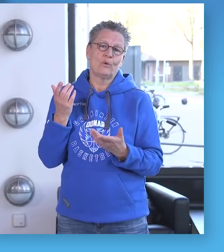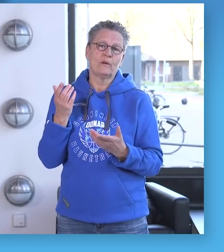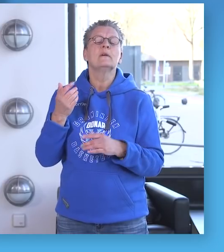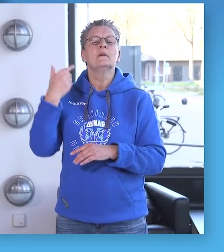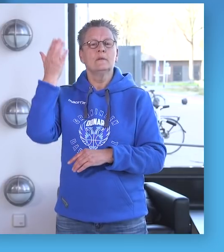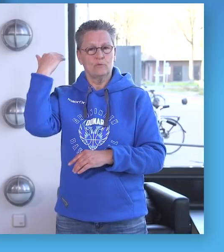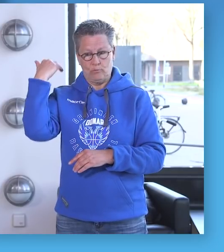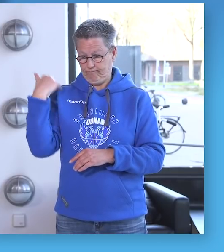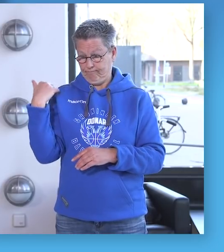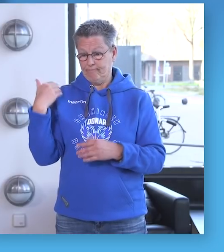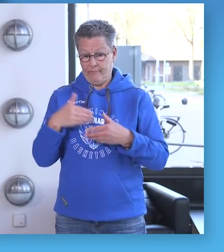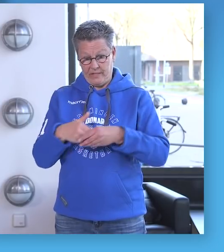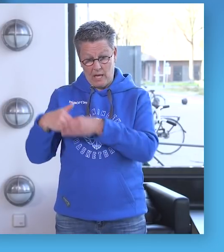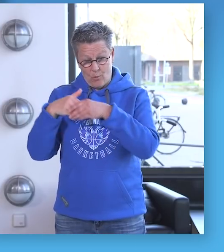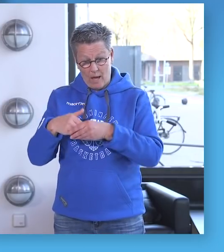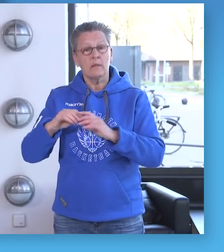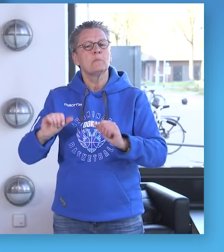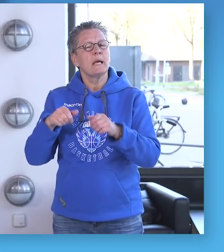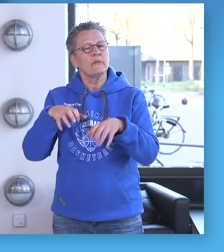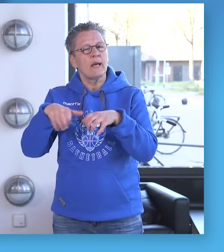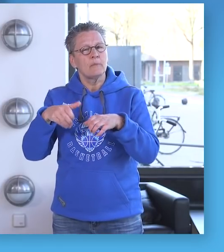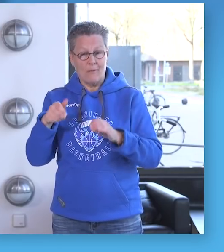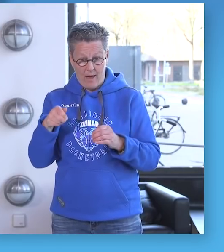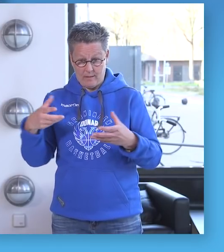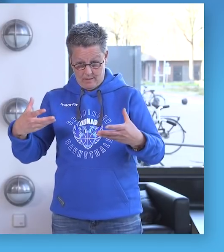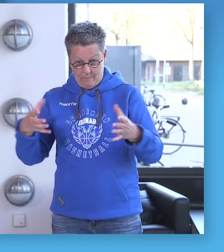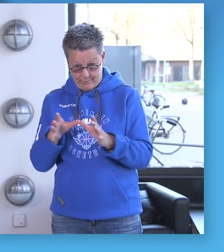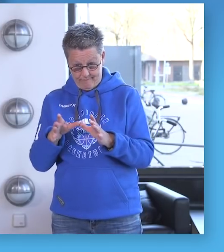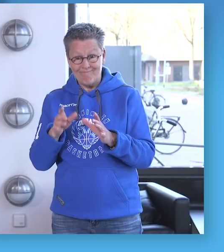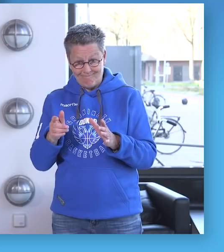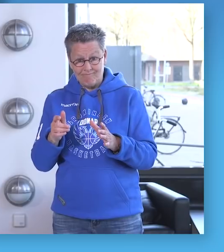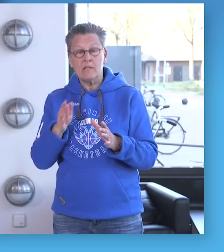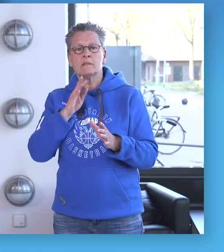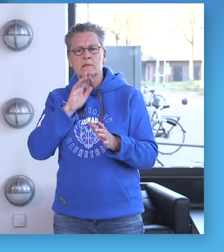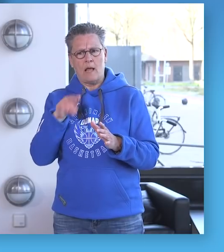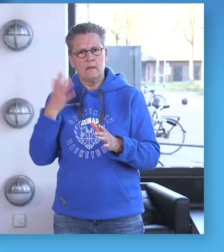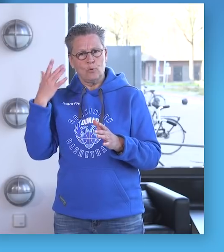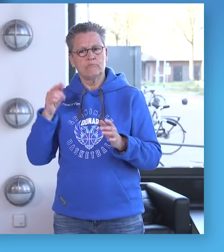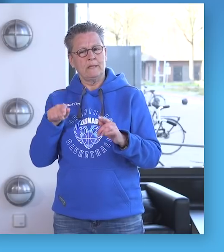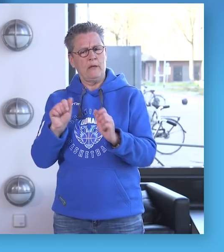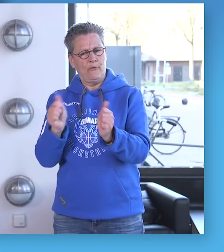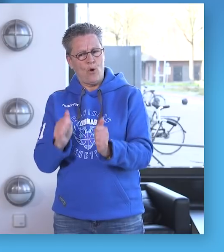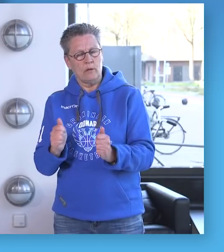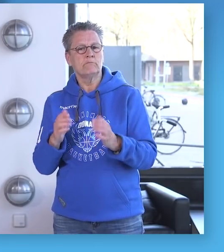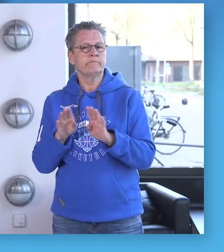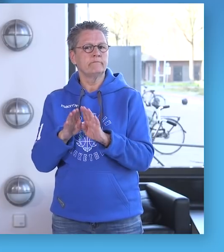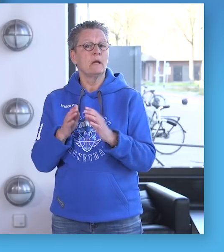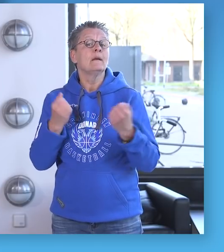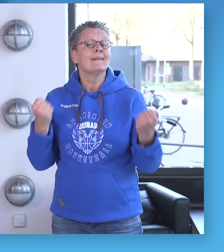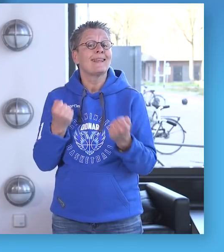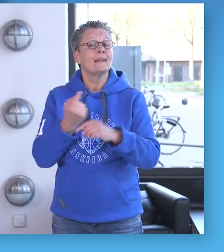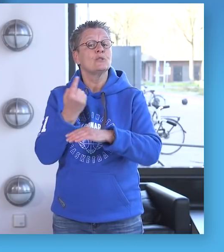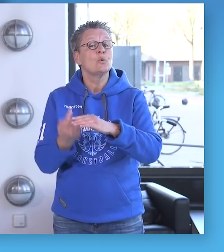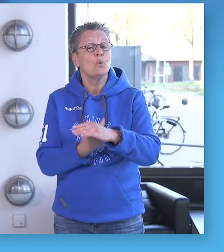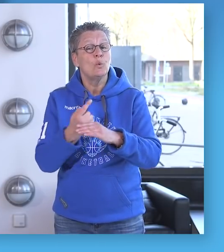hadden, bijvoorbeeld in januari en begin februari, als we die vorm hadden kunnen hebben, dus ook die trainingsuren konden hebben aan